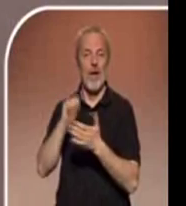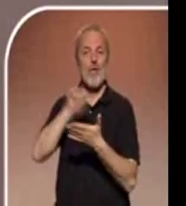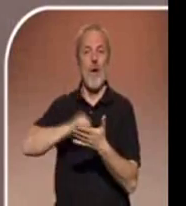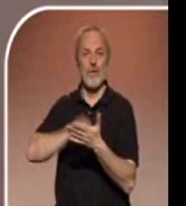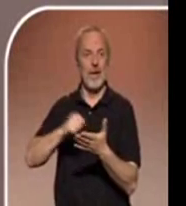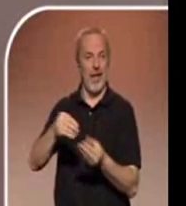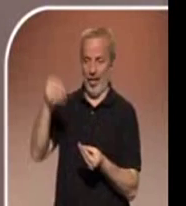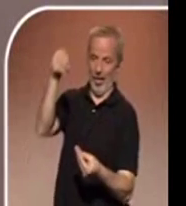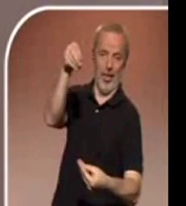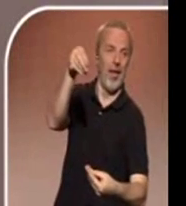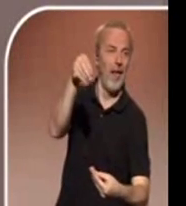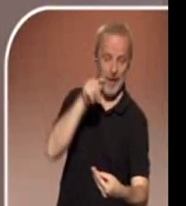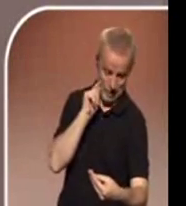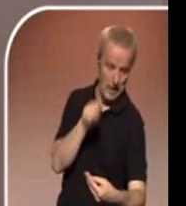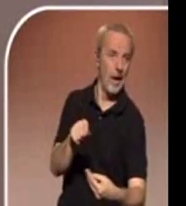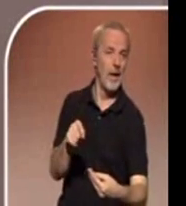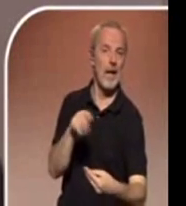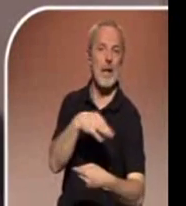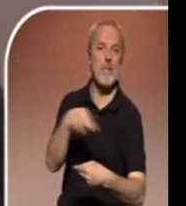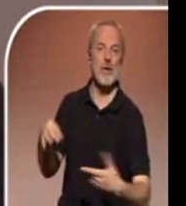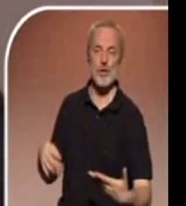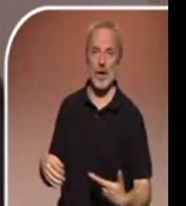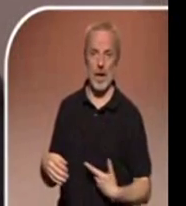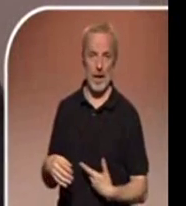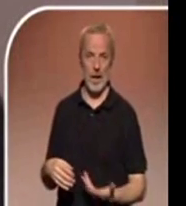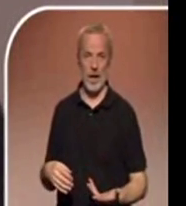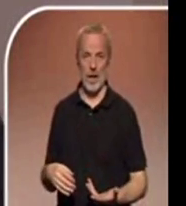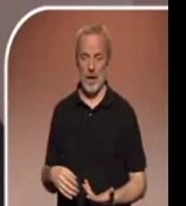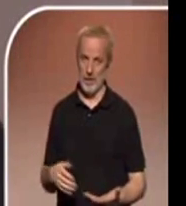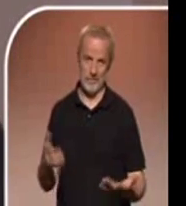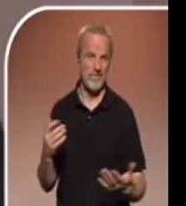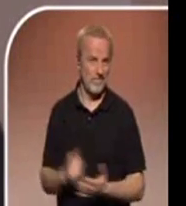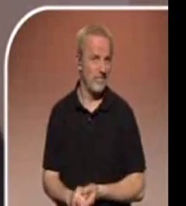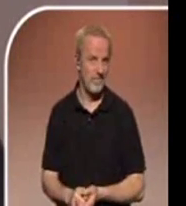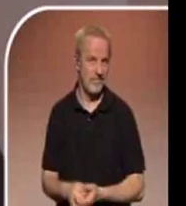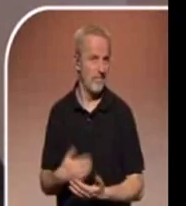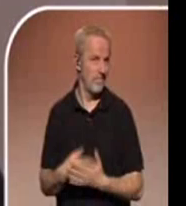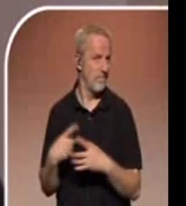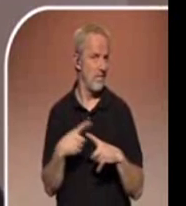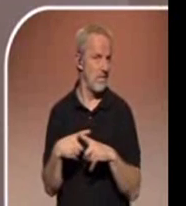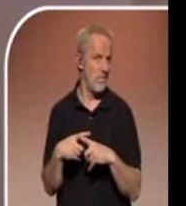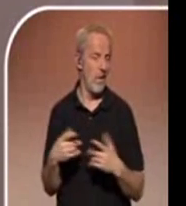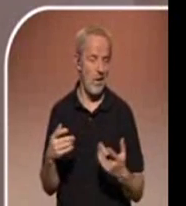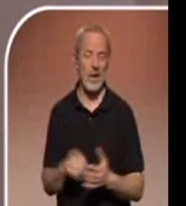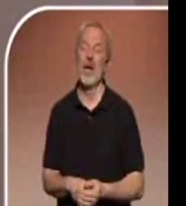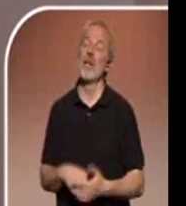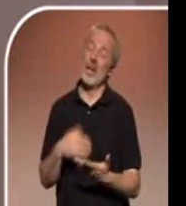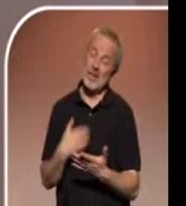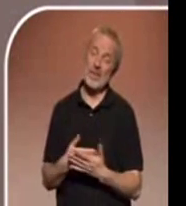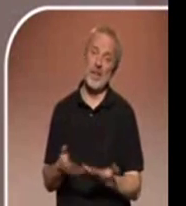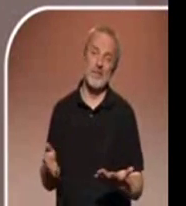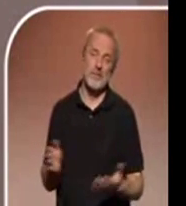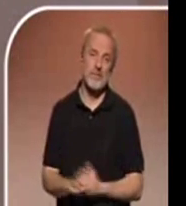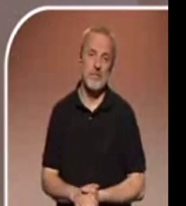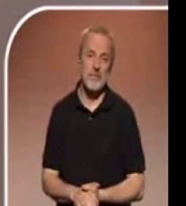hormonální antikoncepce volají a jsou dosti vyděšeni, takže si myslím, že skutečně i